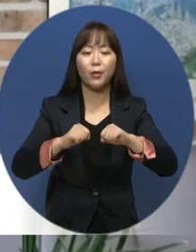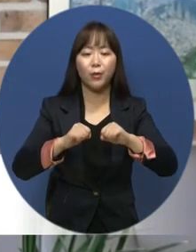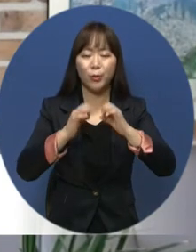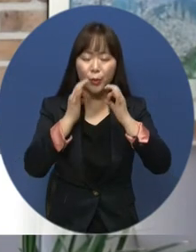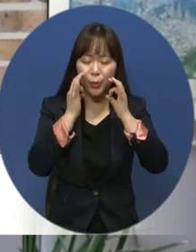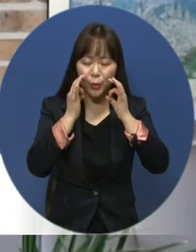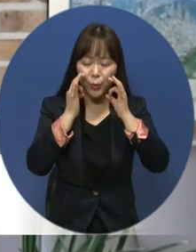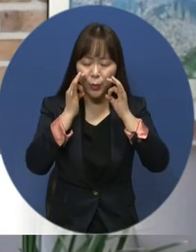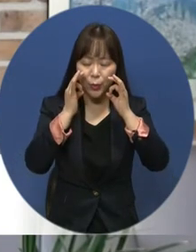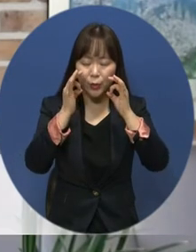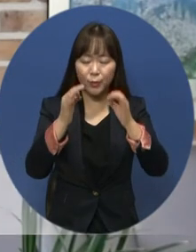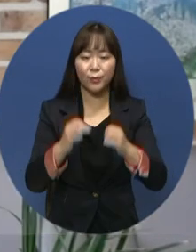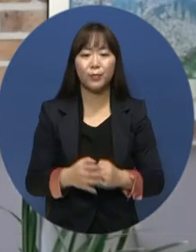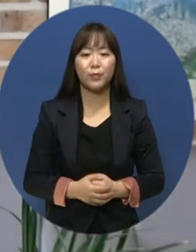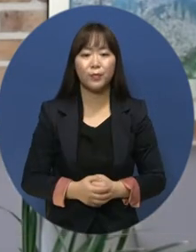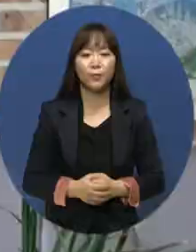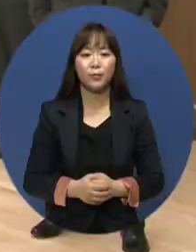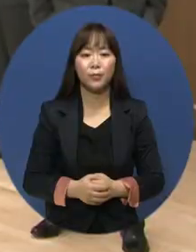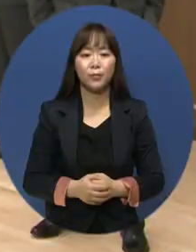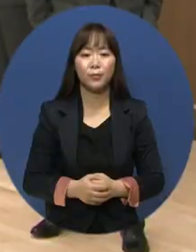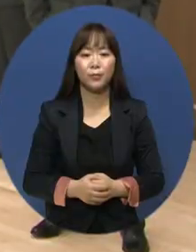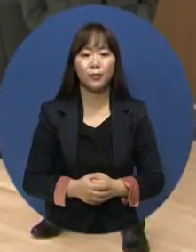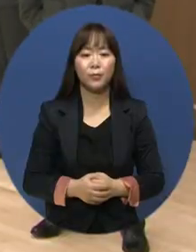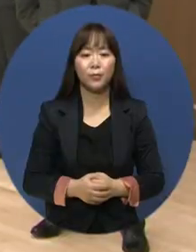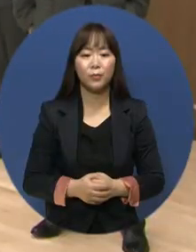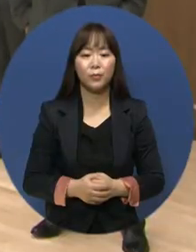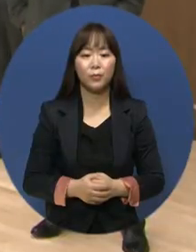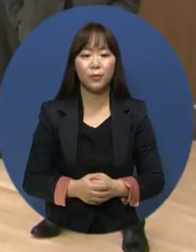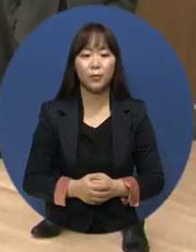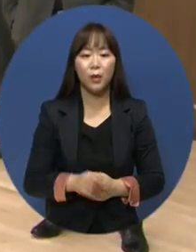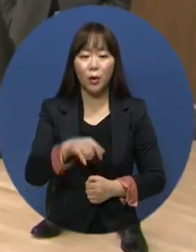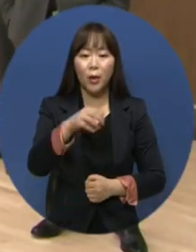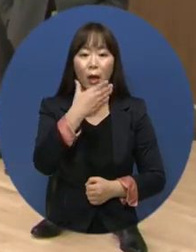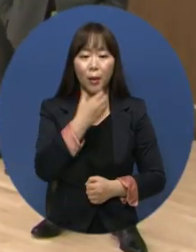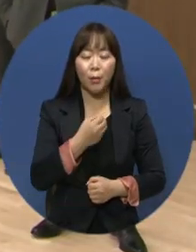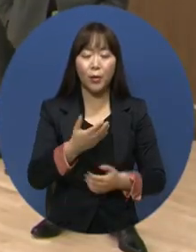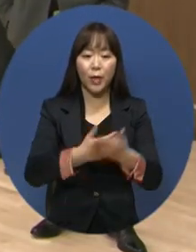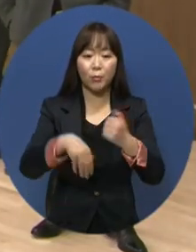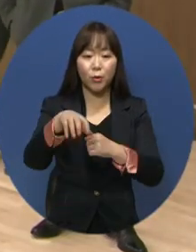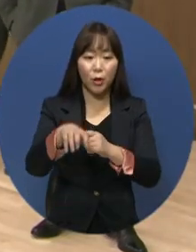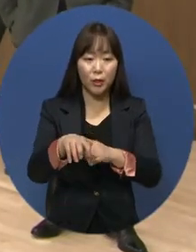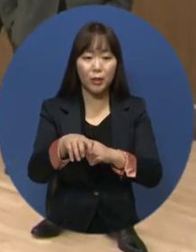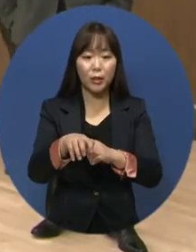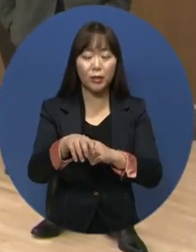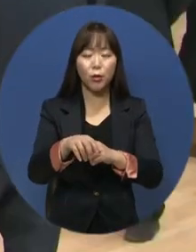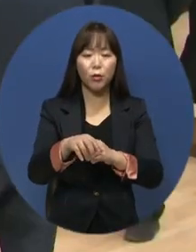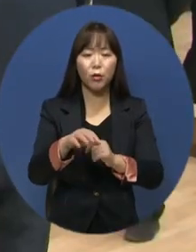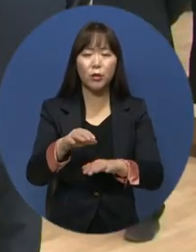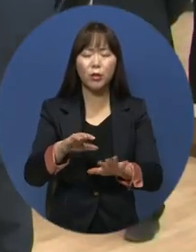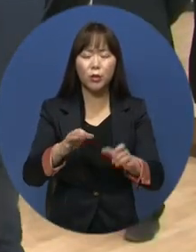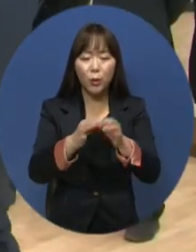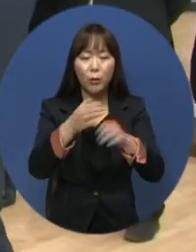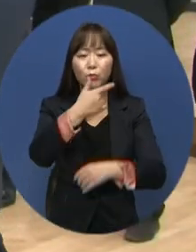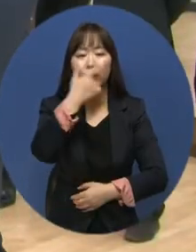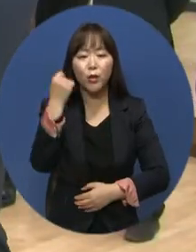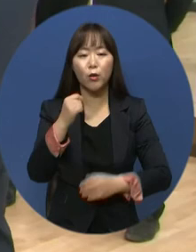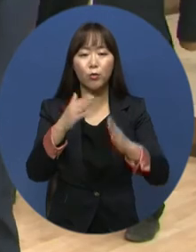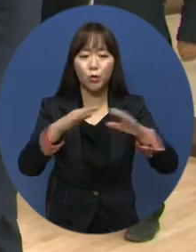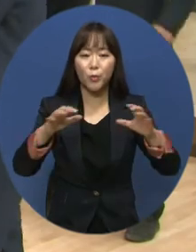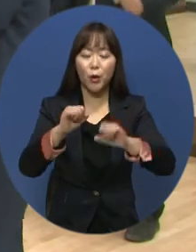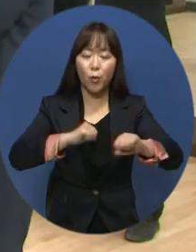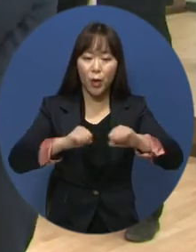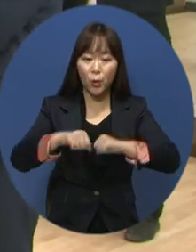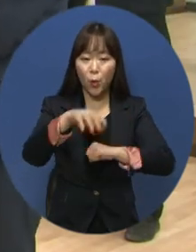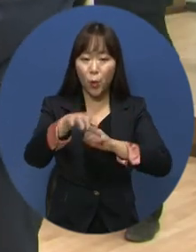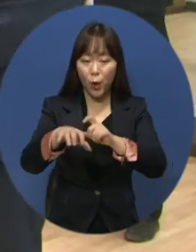다하도록 하겠습니다 한편 장 숲 행복 나눔터 는 장수 베 부족했던 주민 활동 공간으로